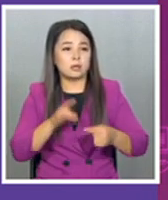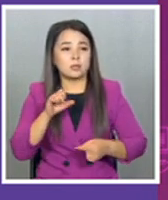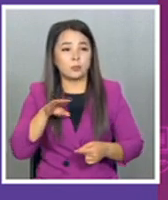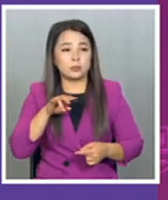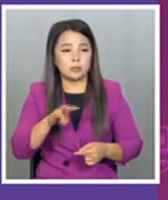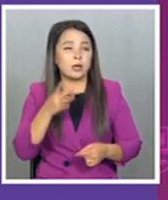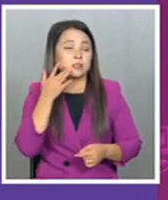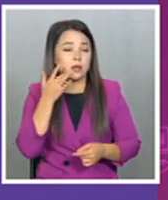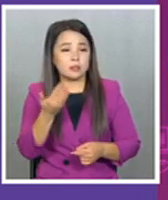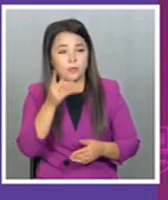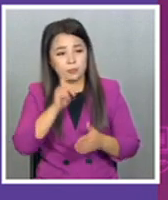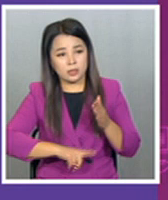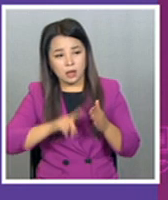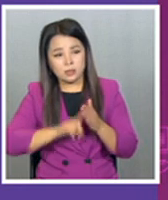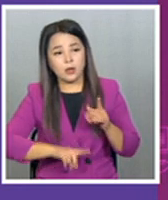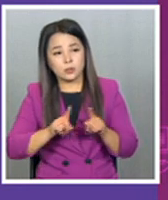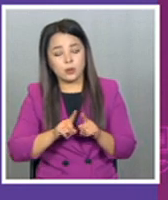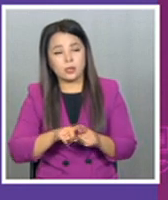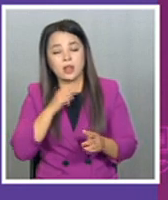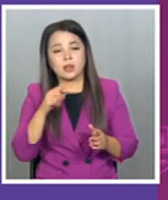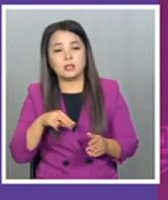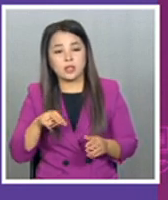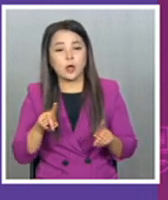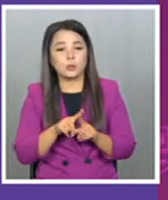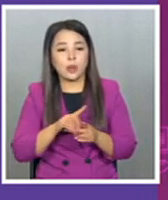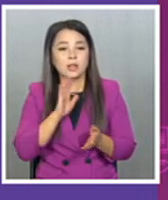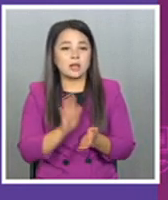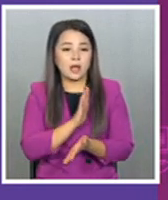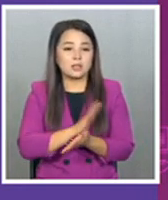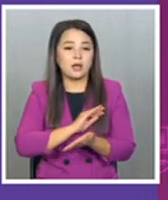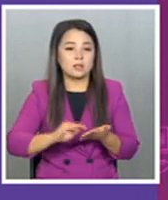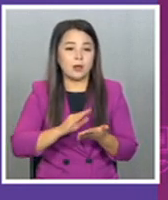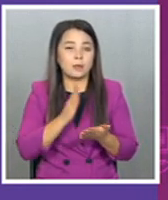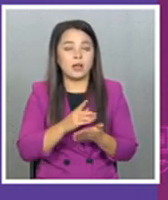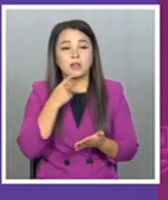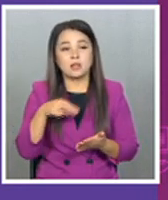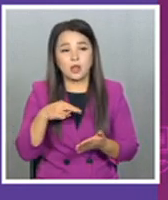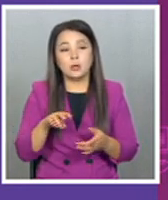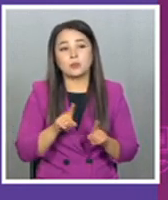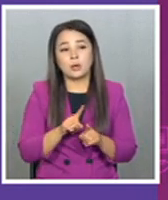изданию православно-патриотической газеты «Литературный Иркутск», входит в совет литературного